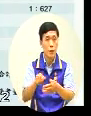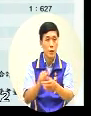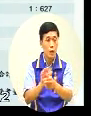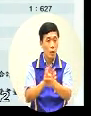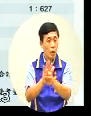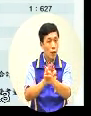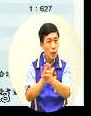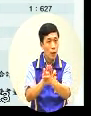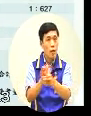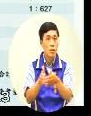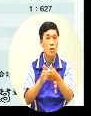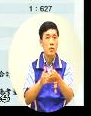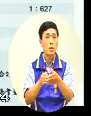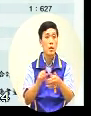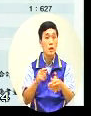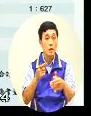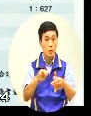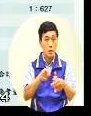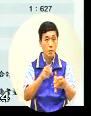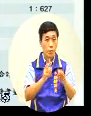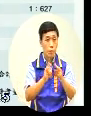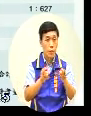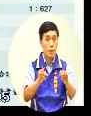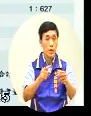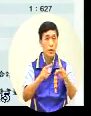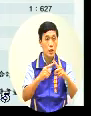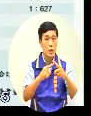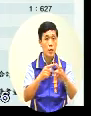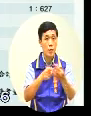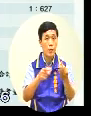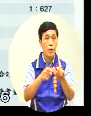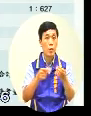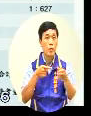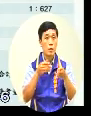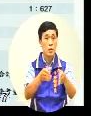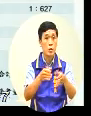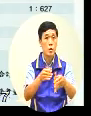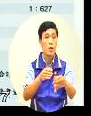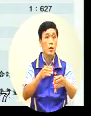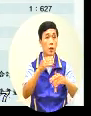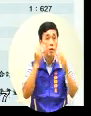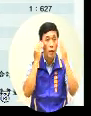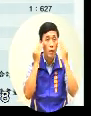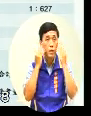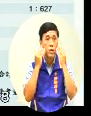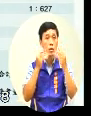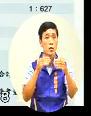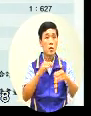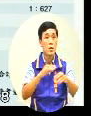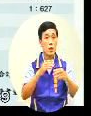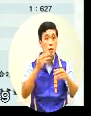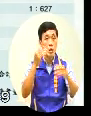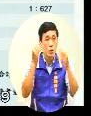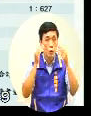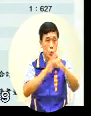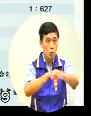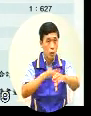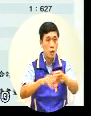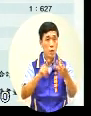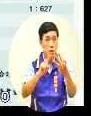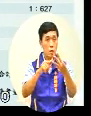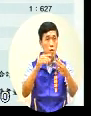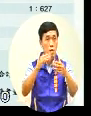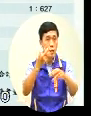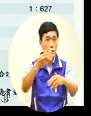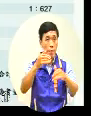为人力的关系哈，我们就以我们的男子三名两个来讲，你看我们男子左营哈，大概一个我